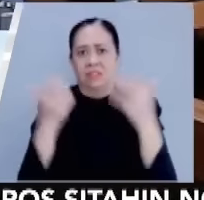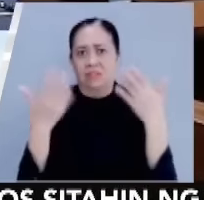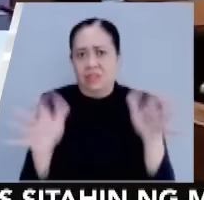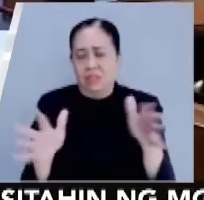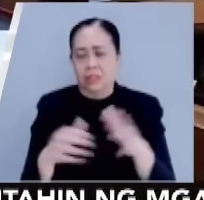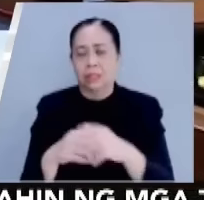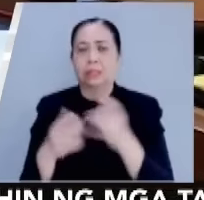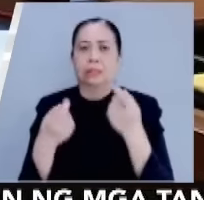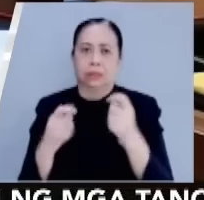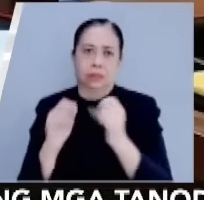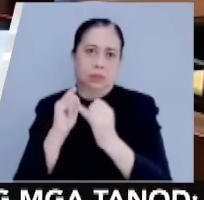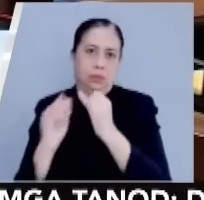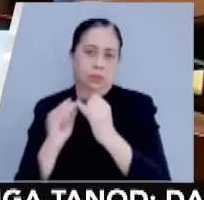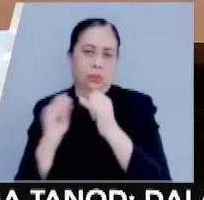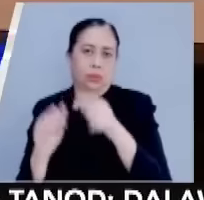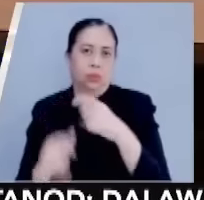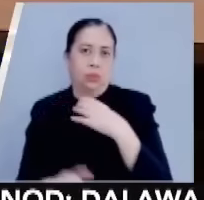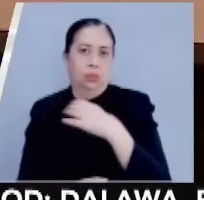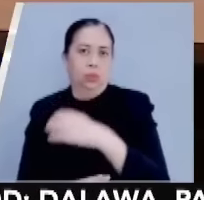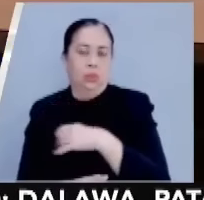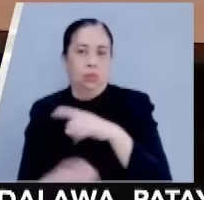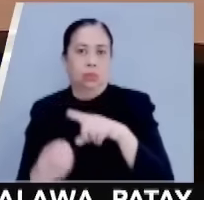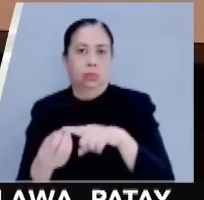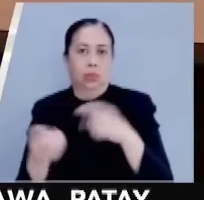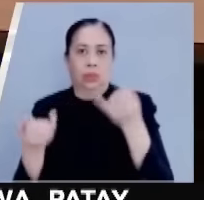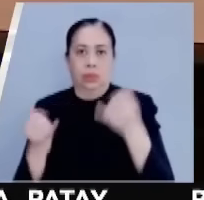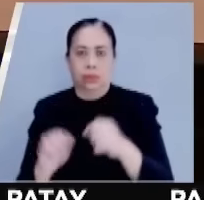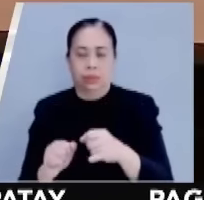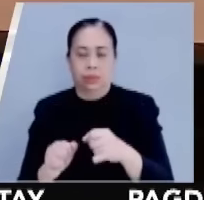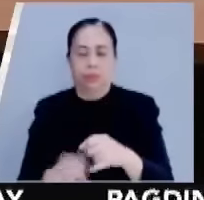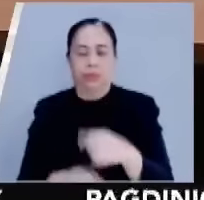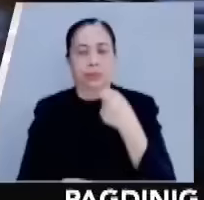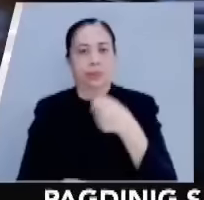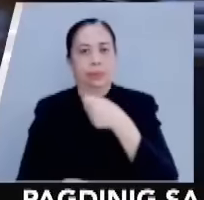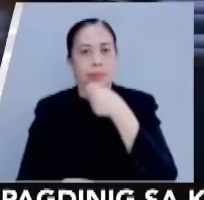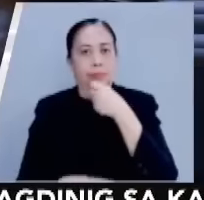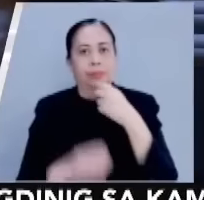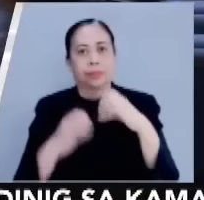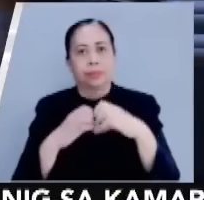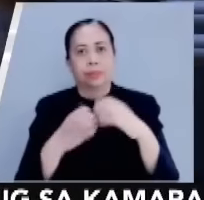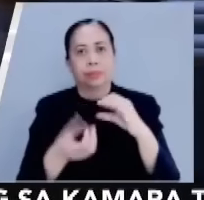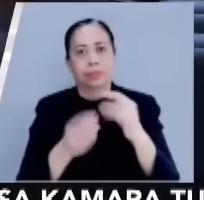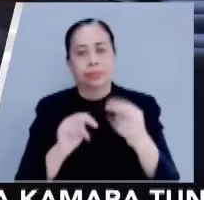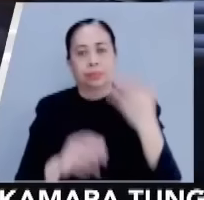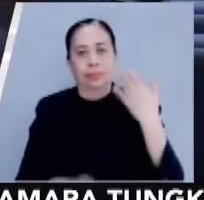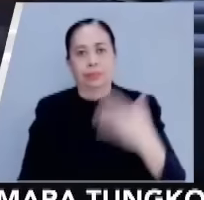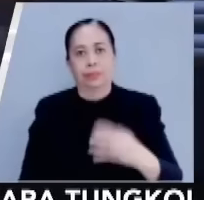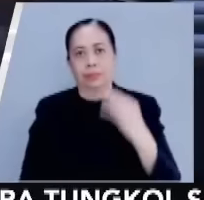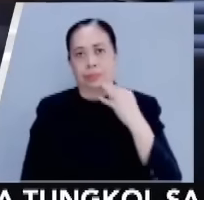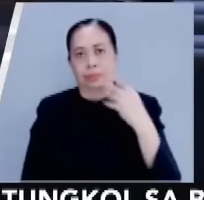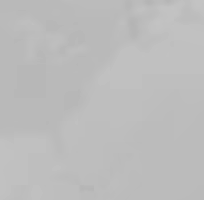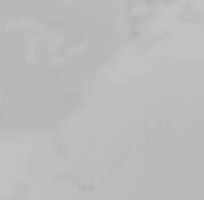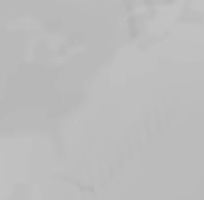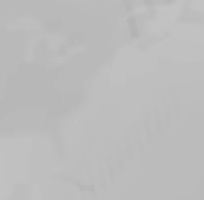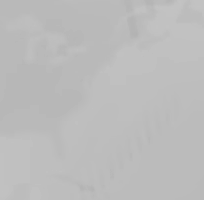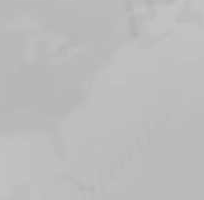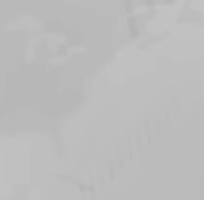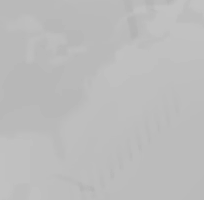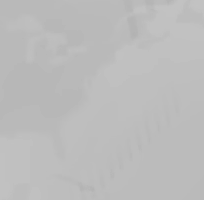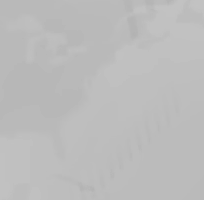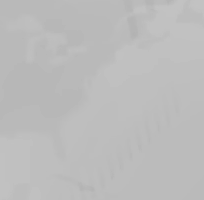kunin ang pahayag ng Kamara ukol dito. Para sa GMA Integrated News, Maki Pulido, nakatutok, 24 oras.